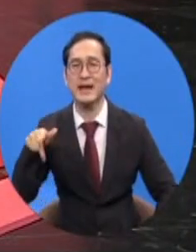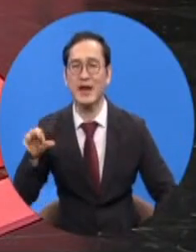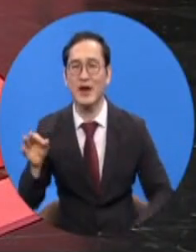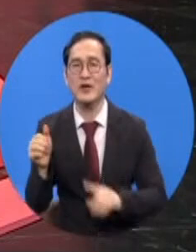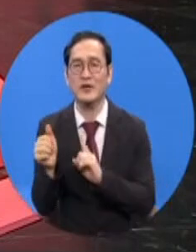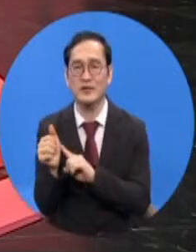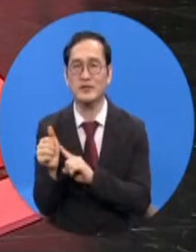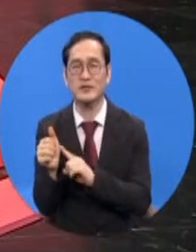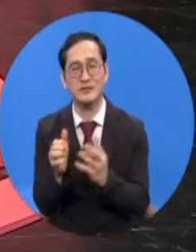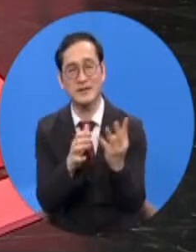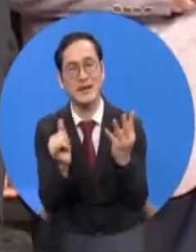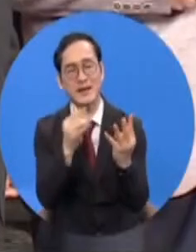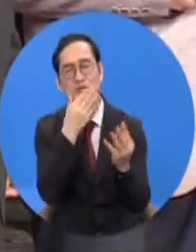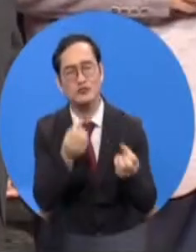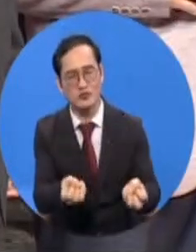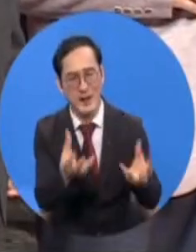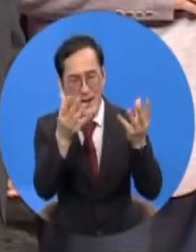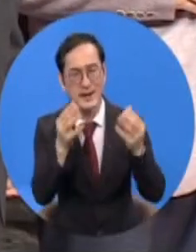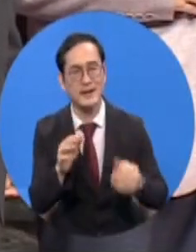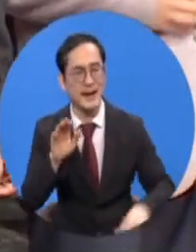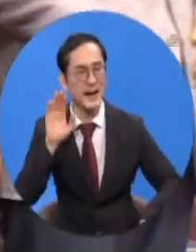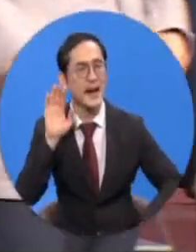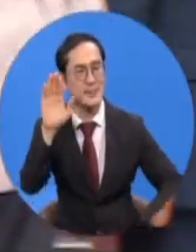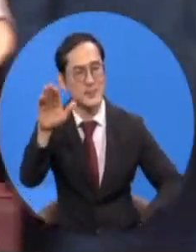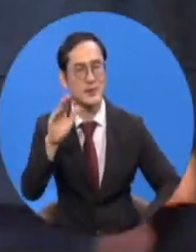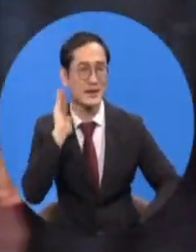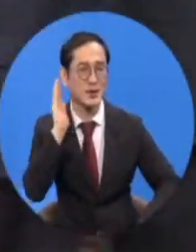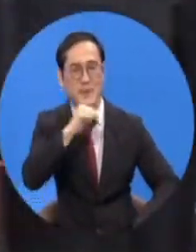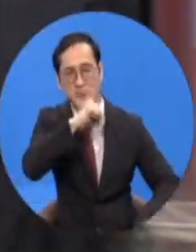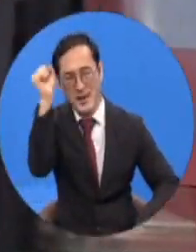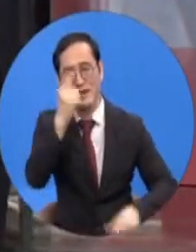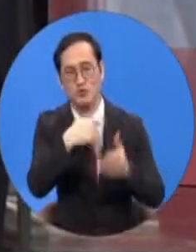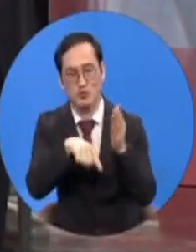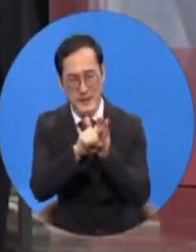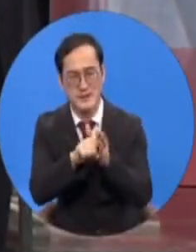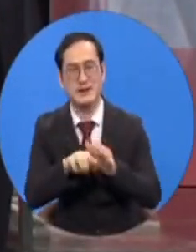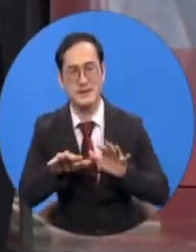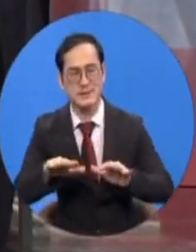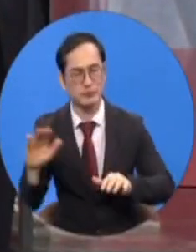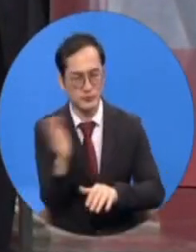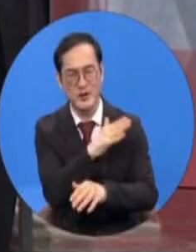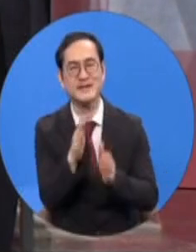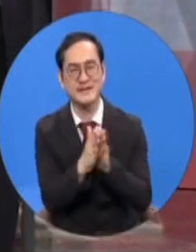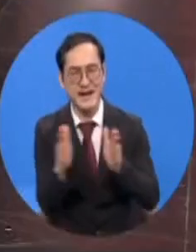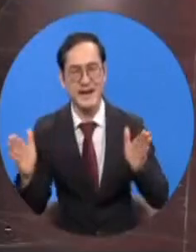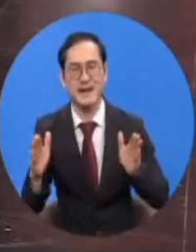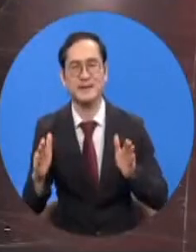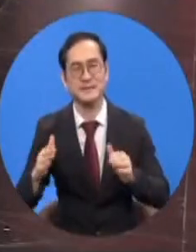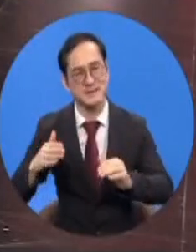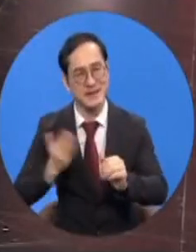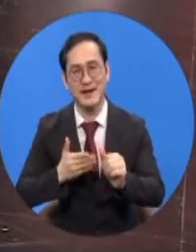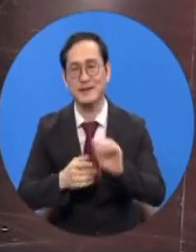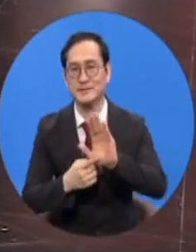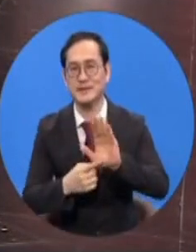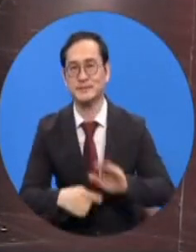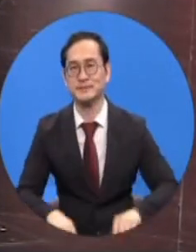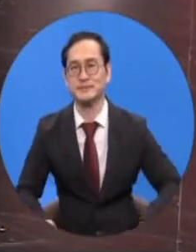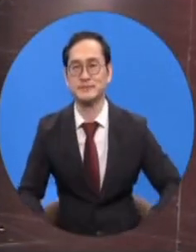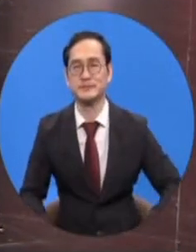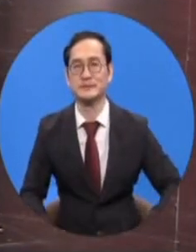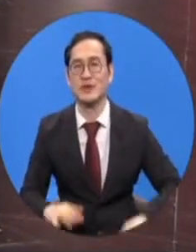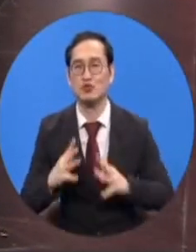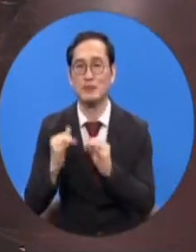본선 진출자를 축하하며 정권 교체를 향한 우리 당의 행진은 이제 시작이라는 메시지를 내놨습니다. 앞으로